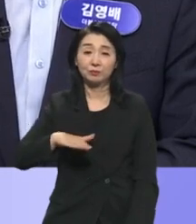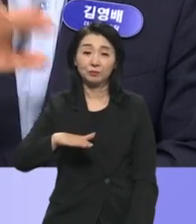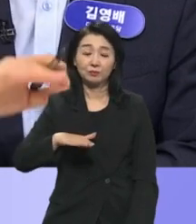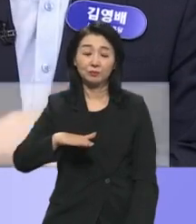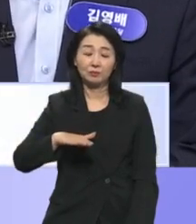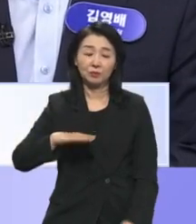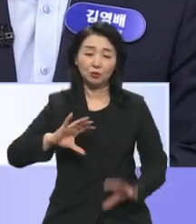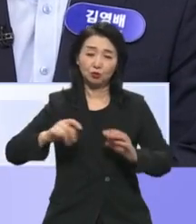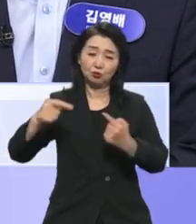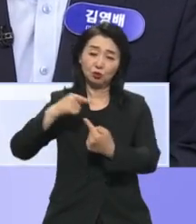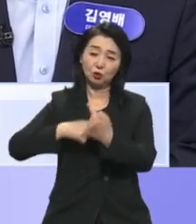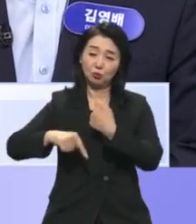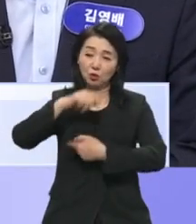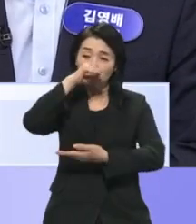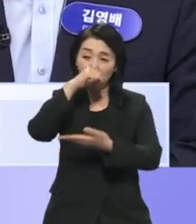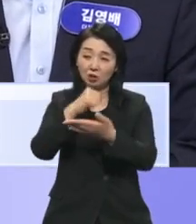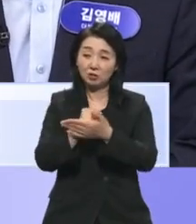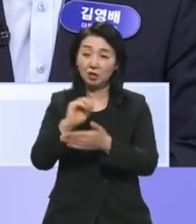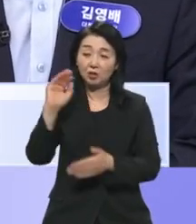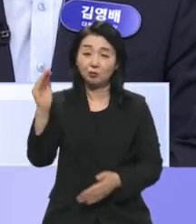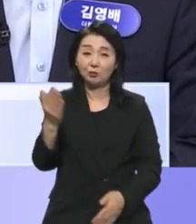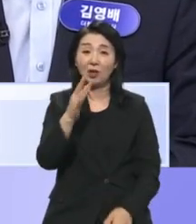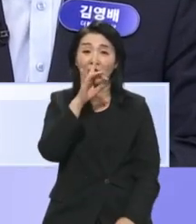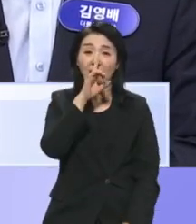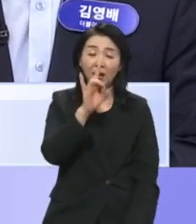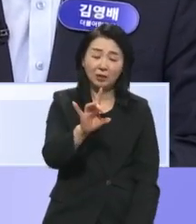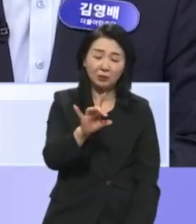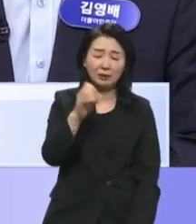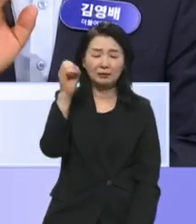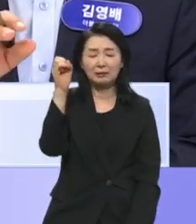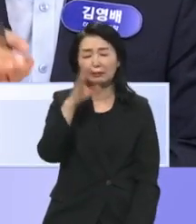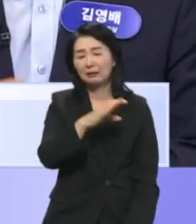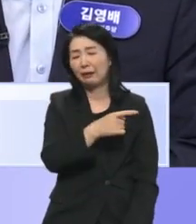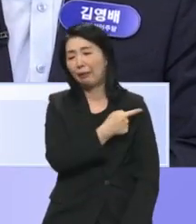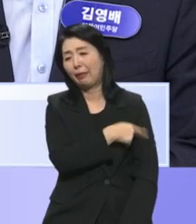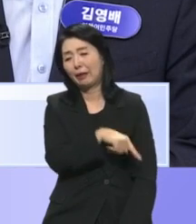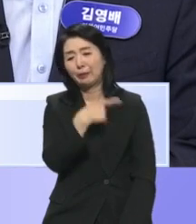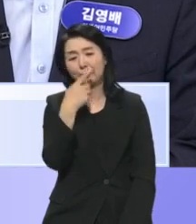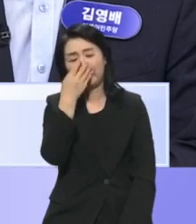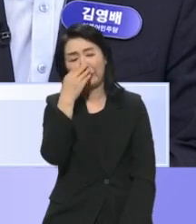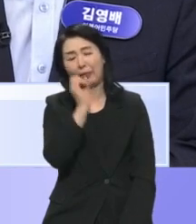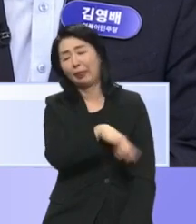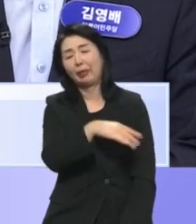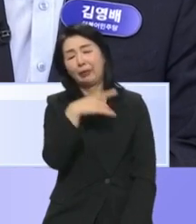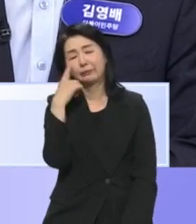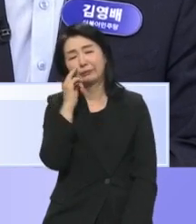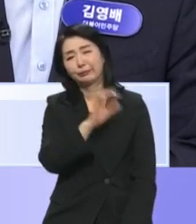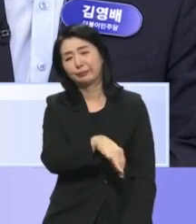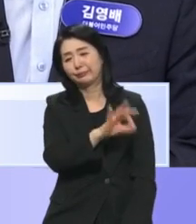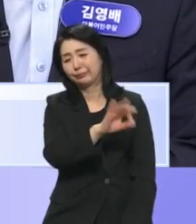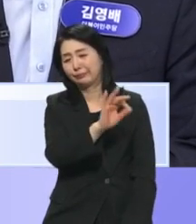국정이 정상화 되느냐 아니면 또 다시 무책임하게 그냥 조롱하고 이렇게